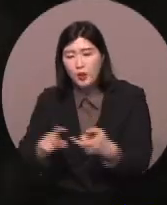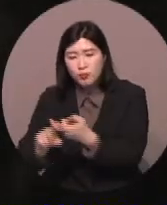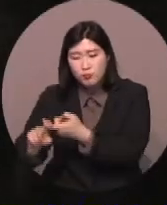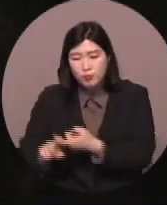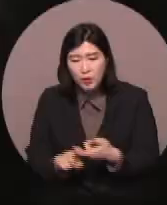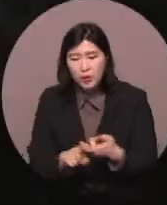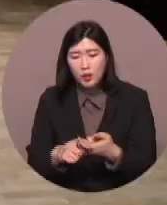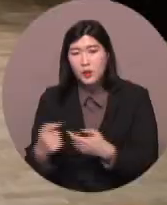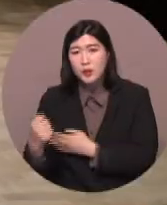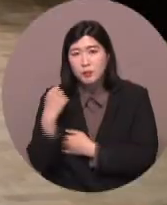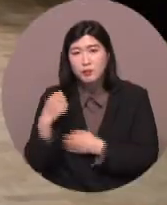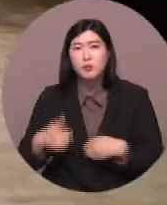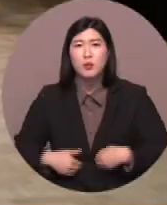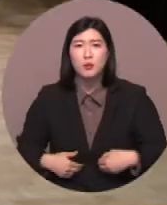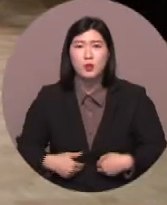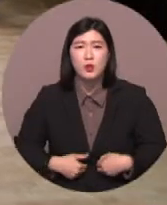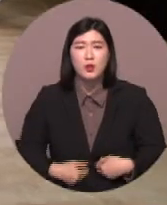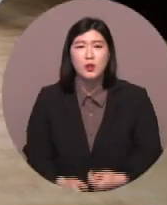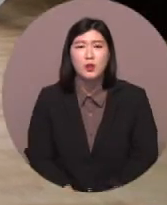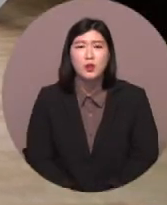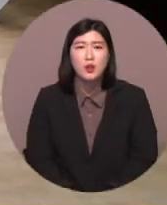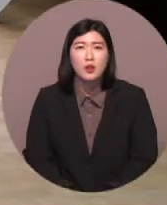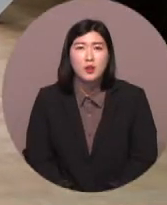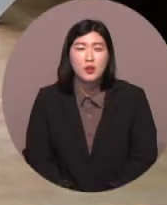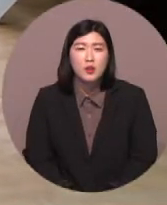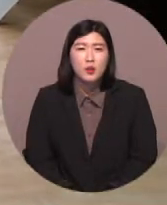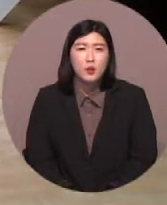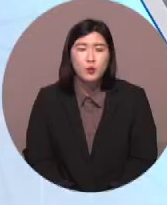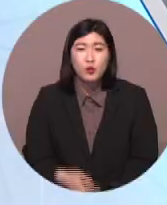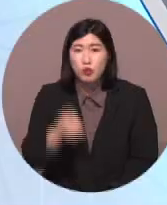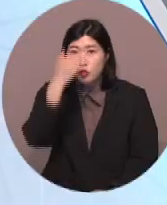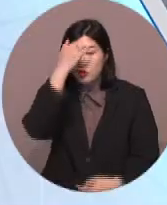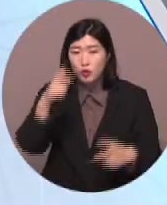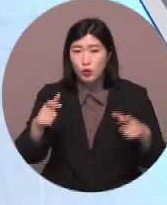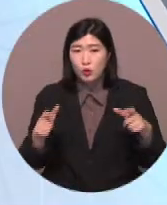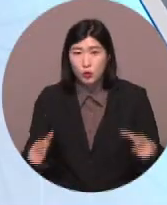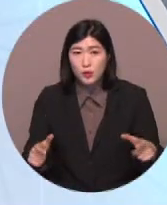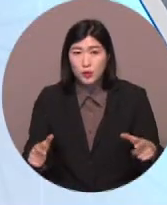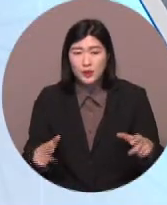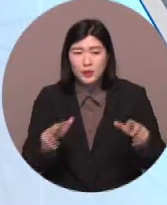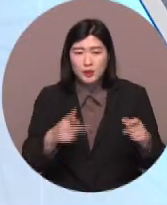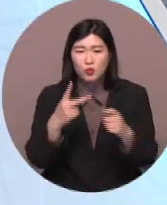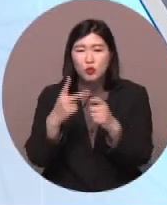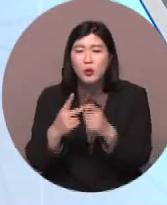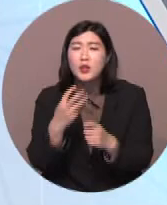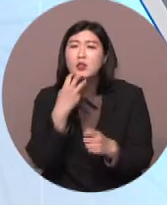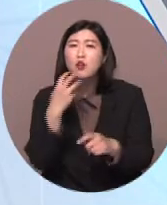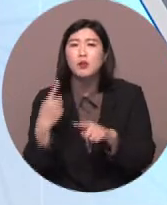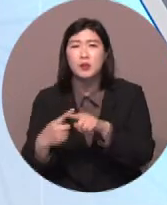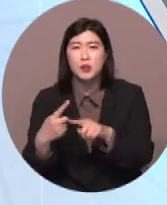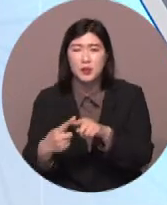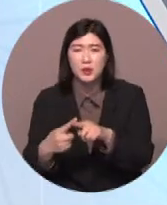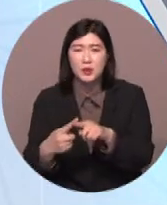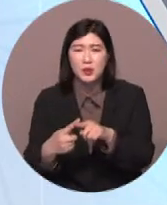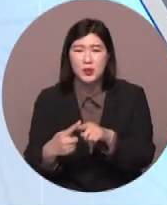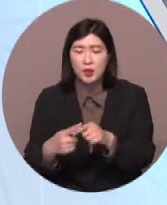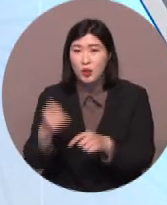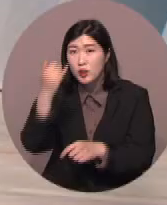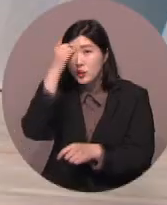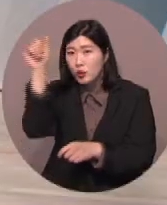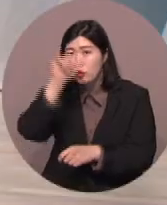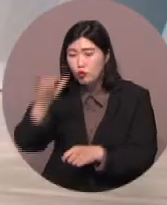한다고 말했습니다. 특히 행정수도로 만든 충청권이 지금은 중부수도권이 돼버렸다면서